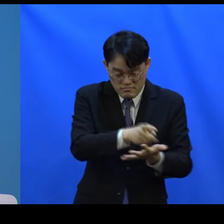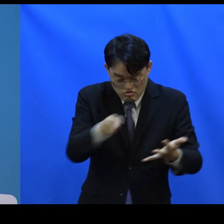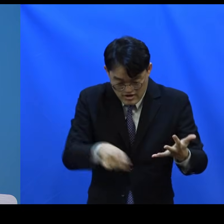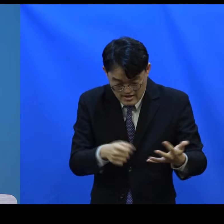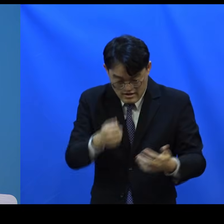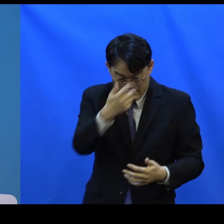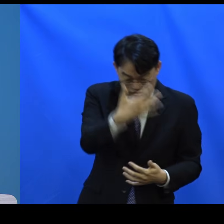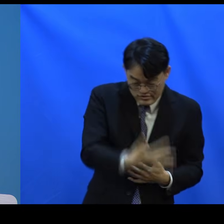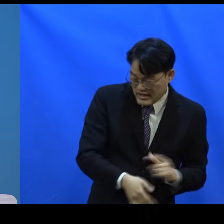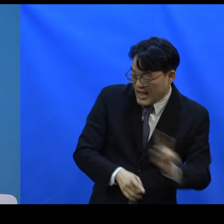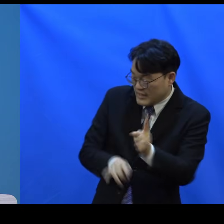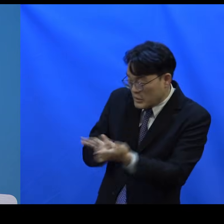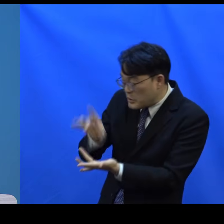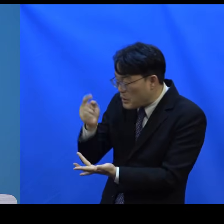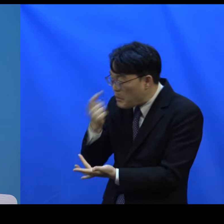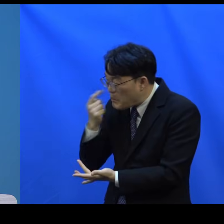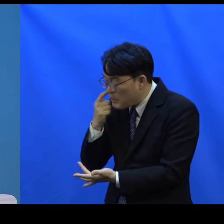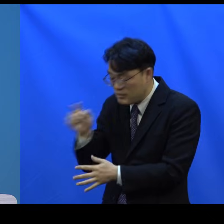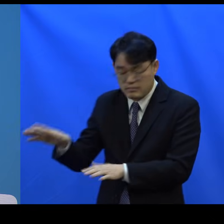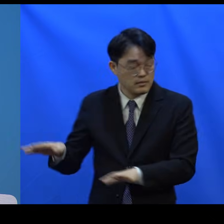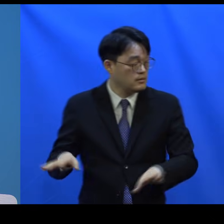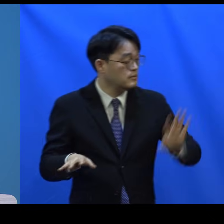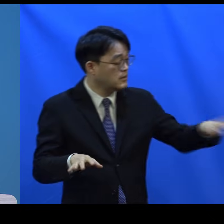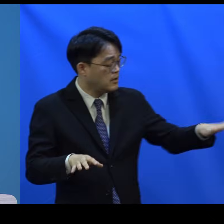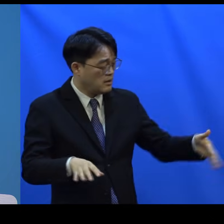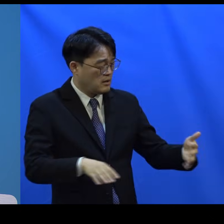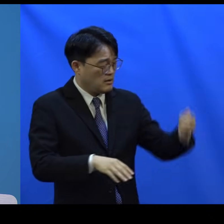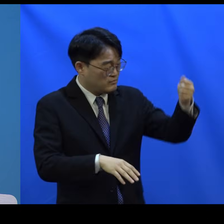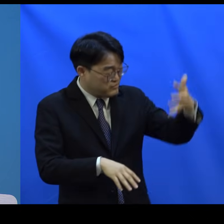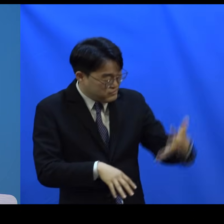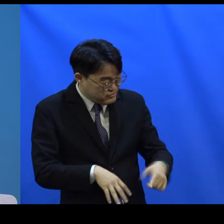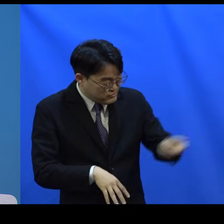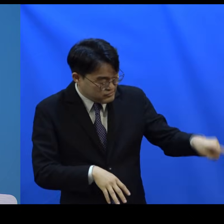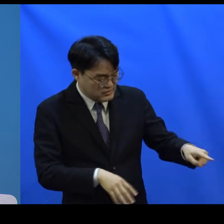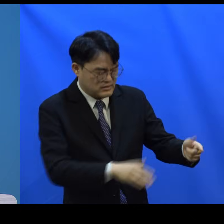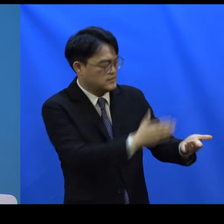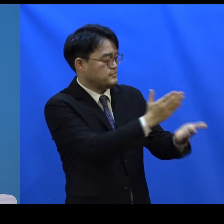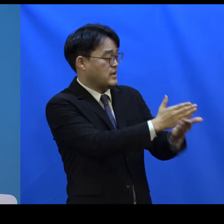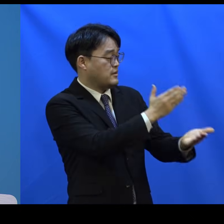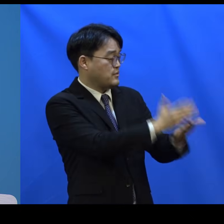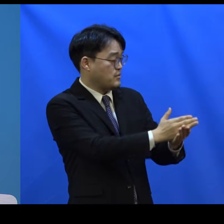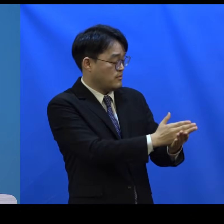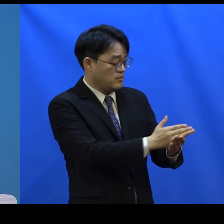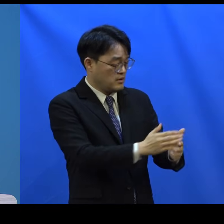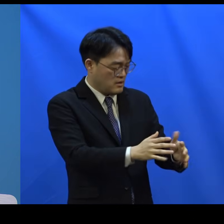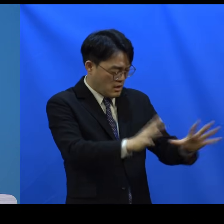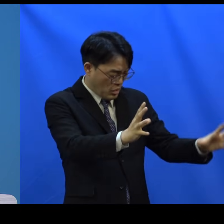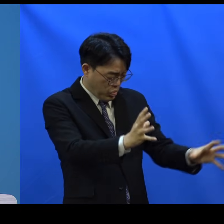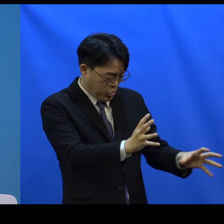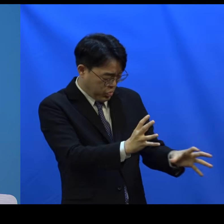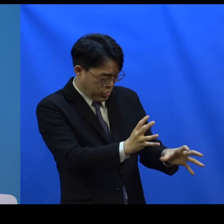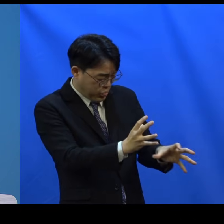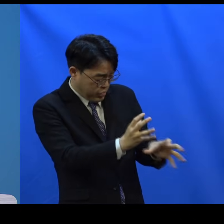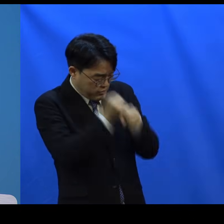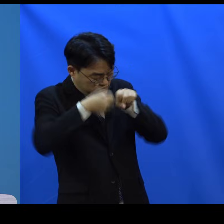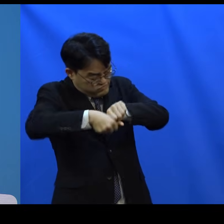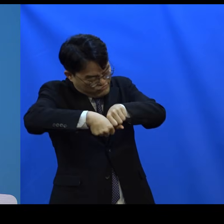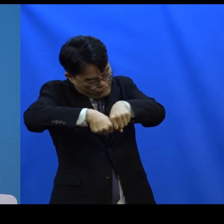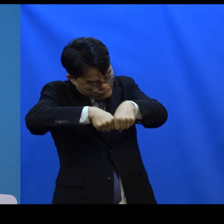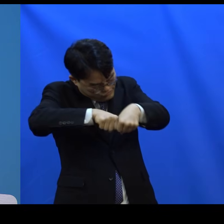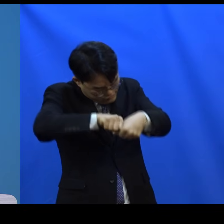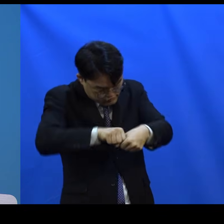주님은 계명 하나를 고르지 않고 율법 전체를 관통하는 꿰뚫는 핵심적인